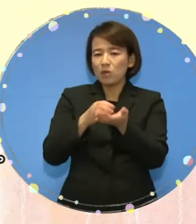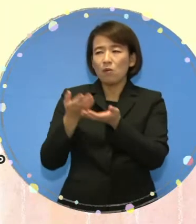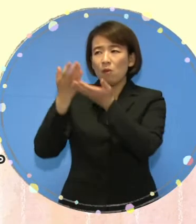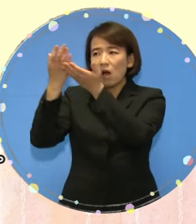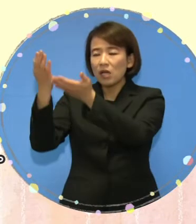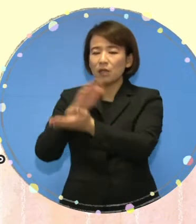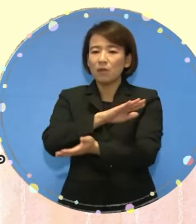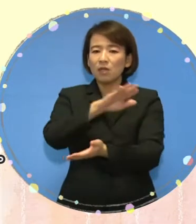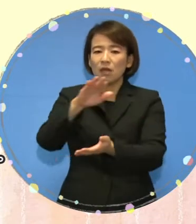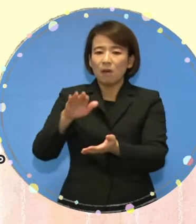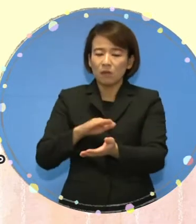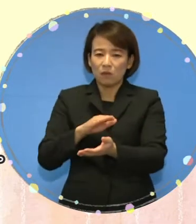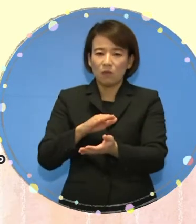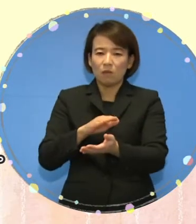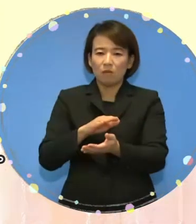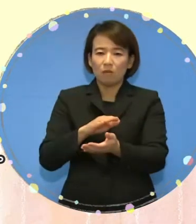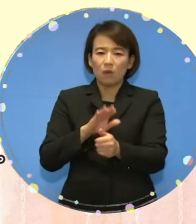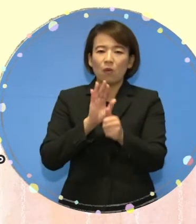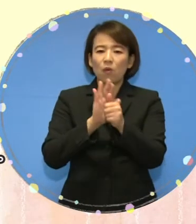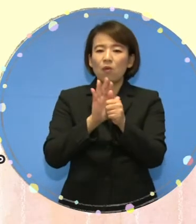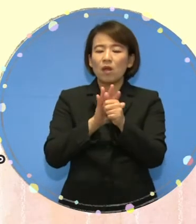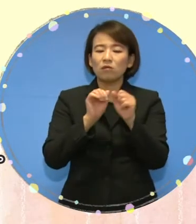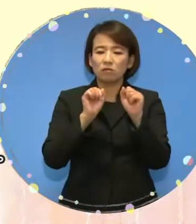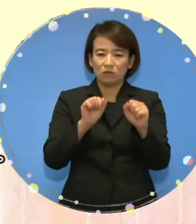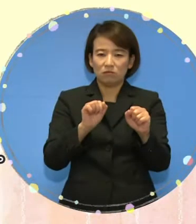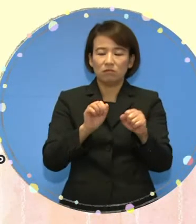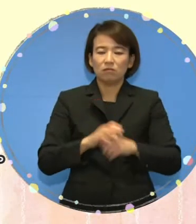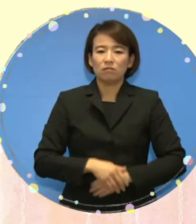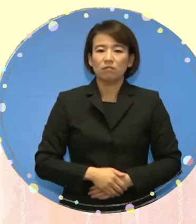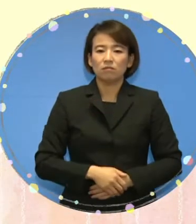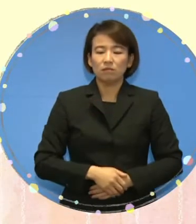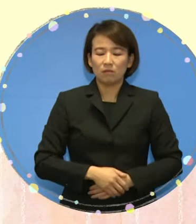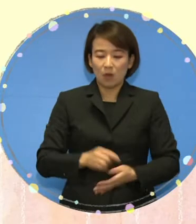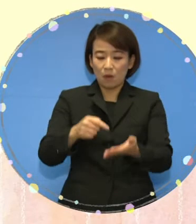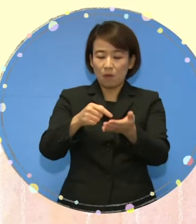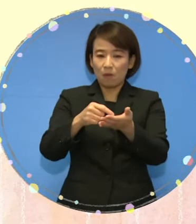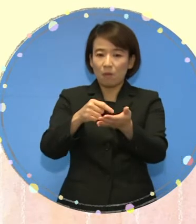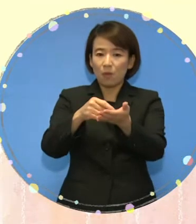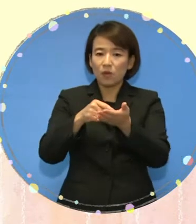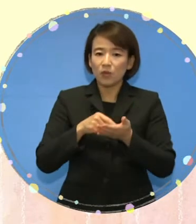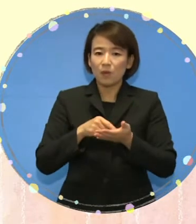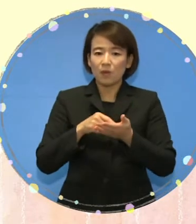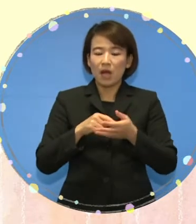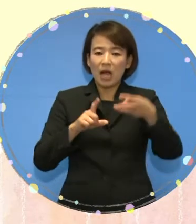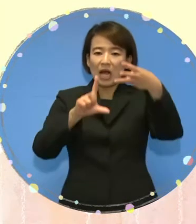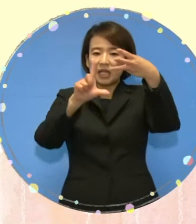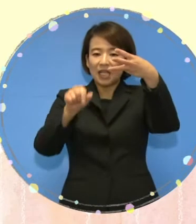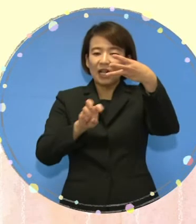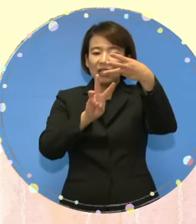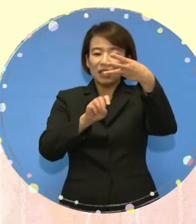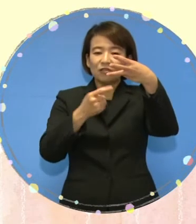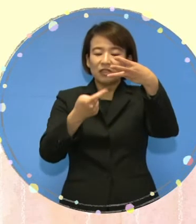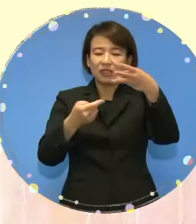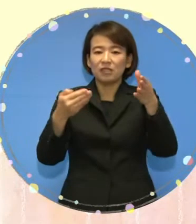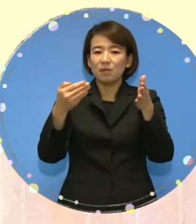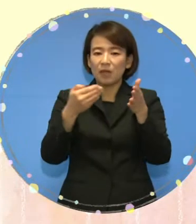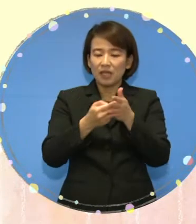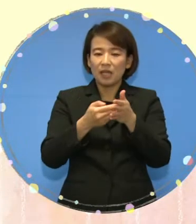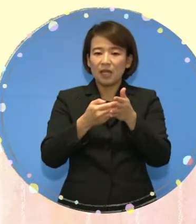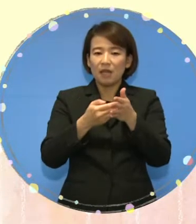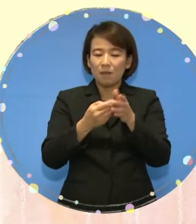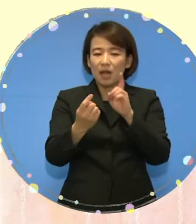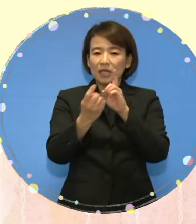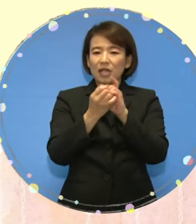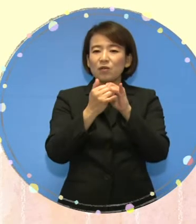皆さんの移動手段をサポートするものですなお受付期間は3月311日までとなっておりますの